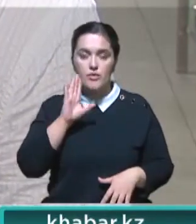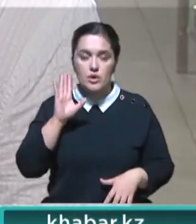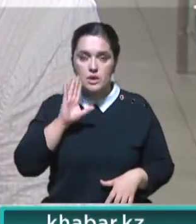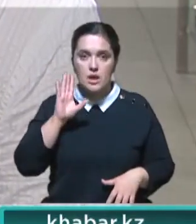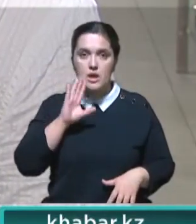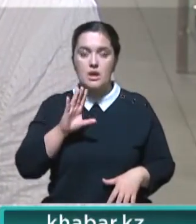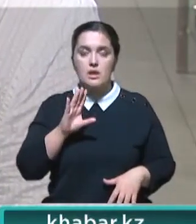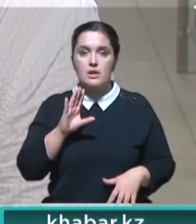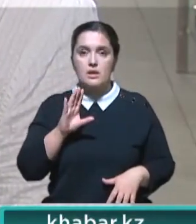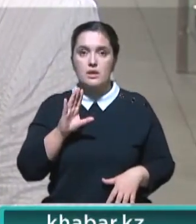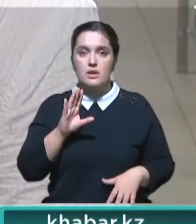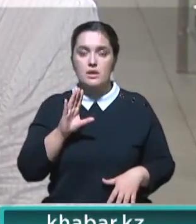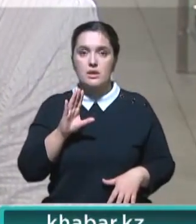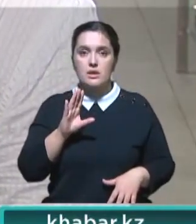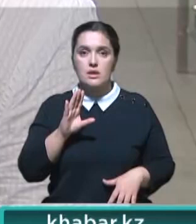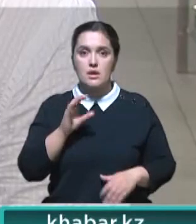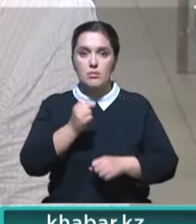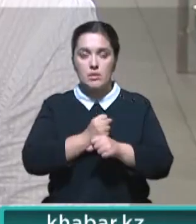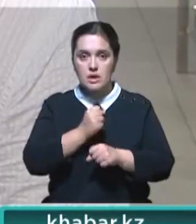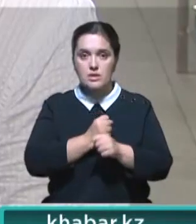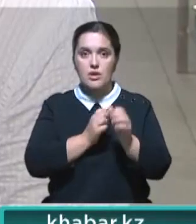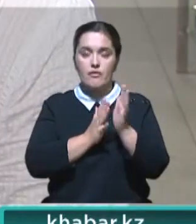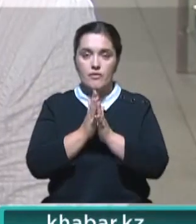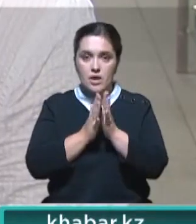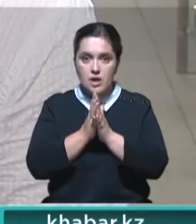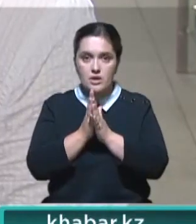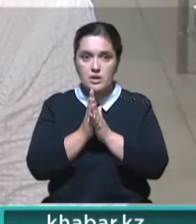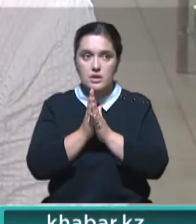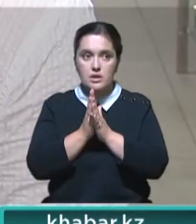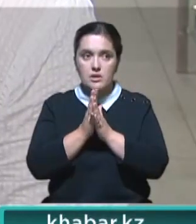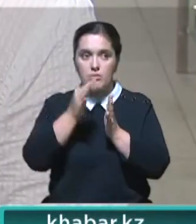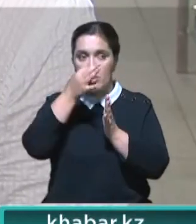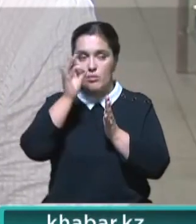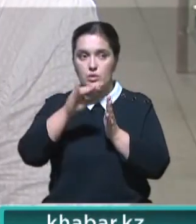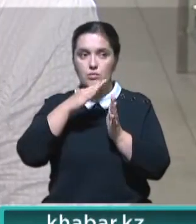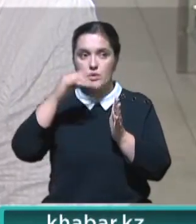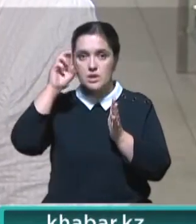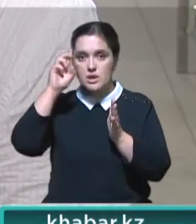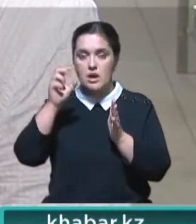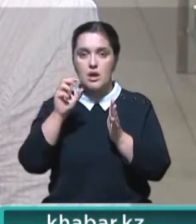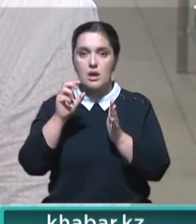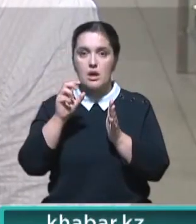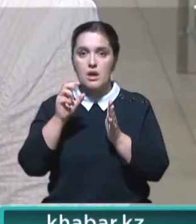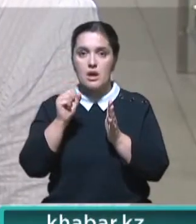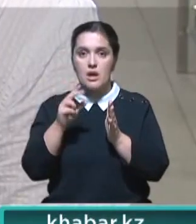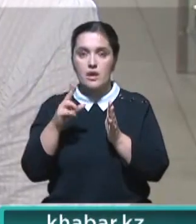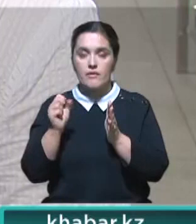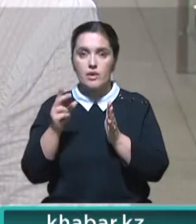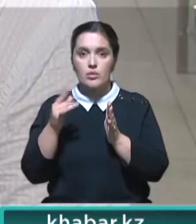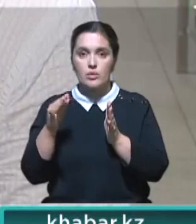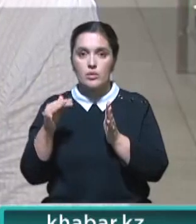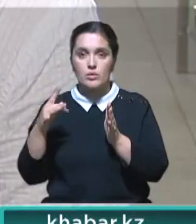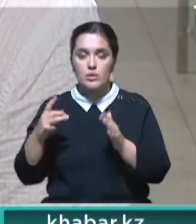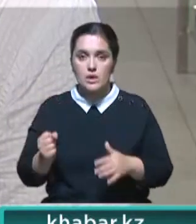производится или вообще разворачивается уже по опыту многих стран в аква культурах это сейчас как бы тенденция